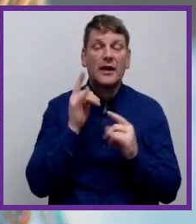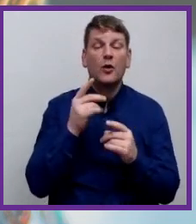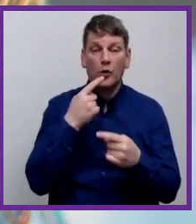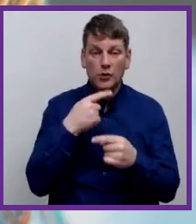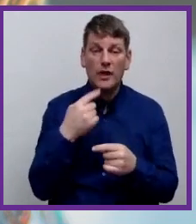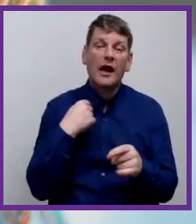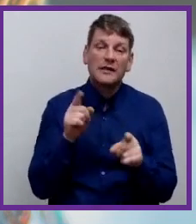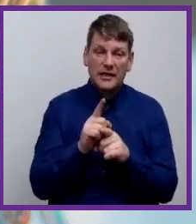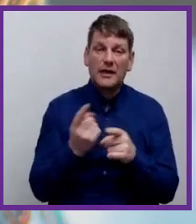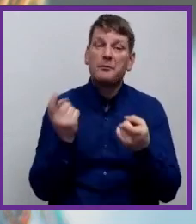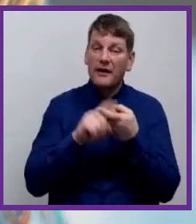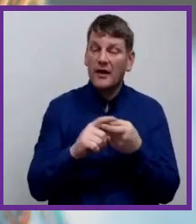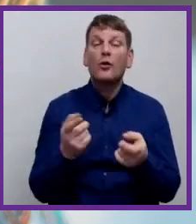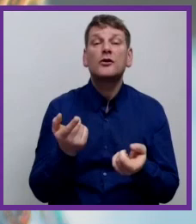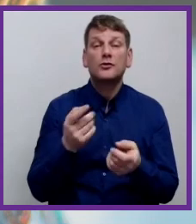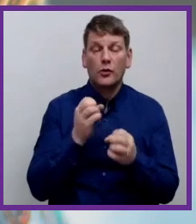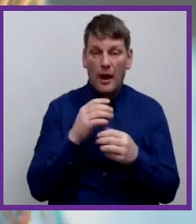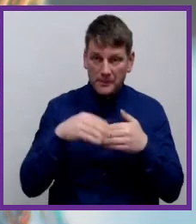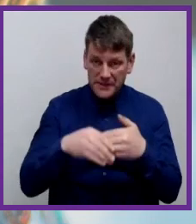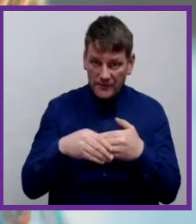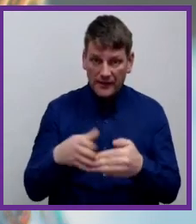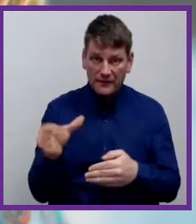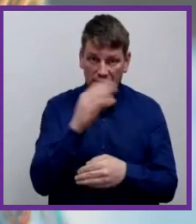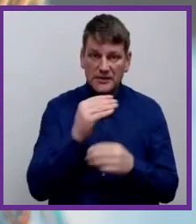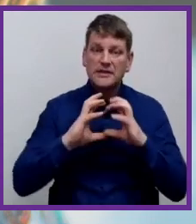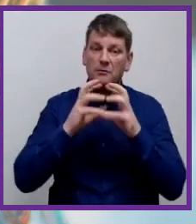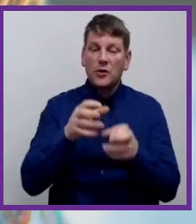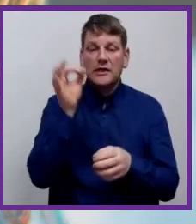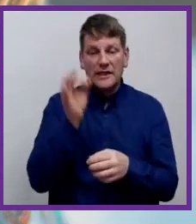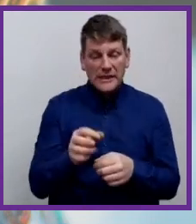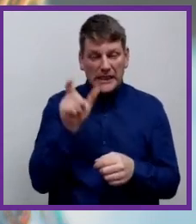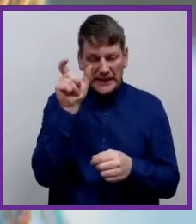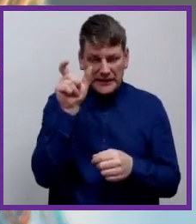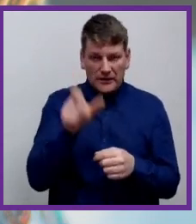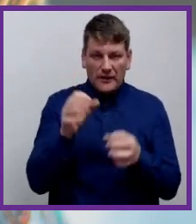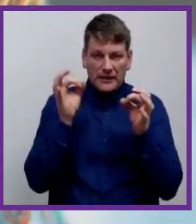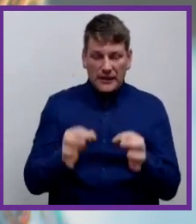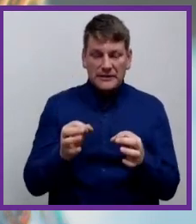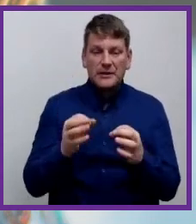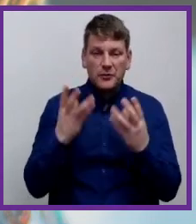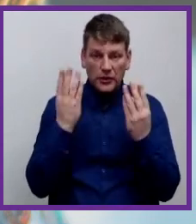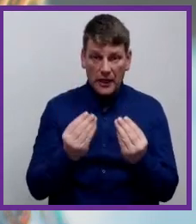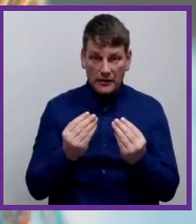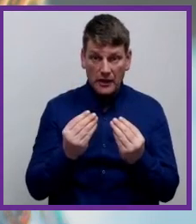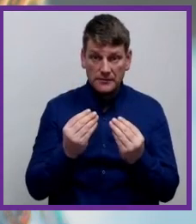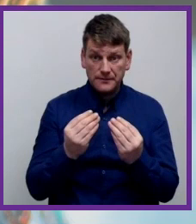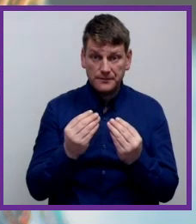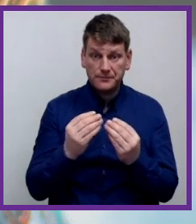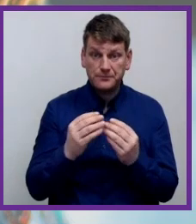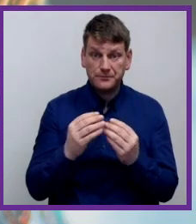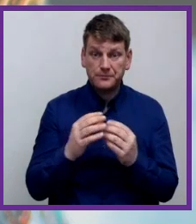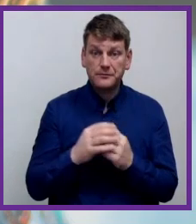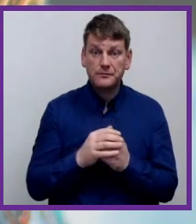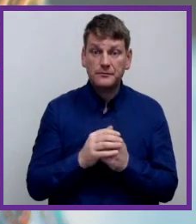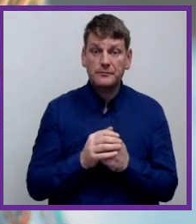vēlos pievienoties un apsveikt visus starptautiskajā cilvēktiesību dienā. Un tad mans pienesums šīs